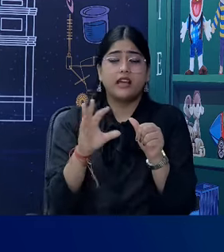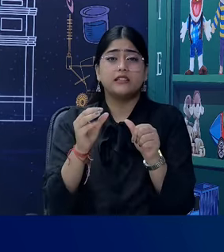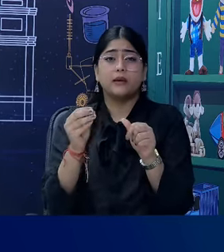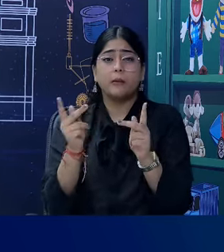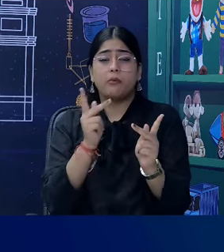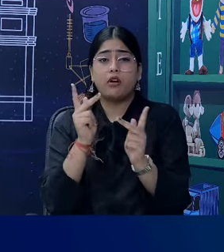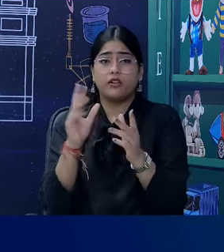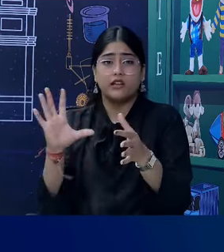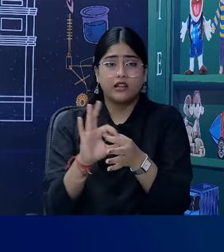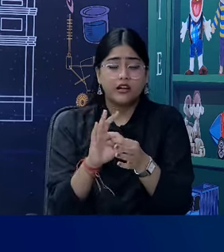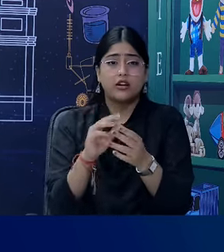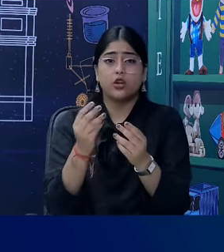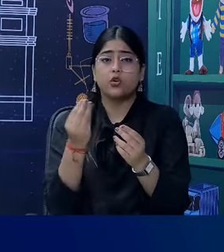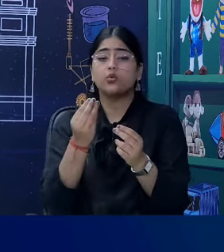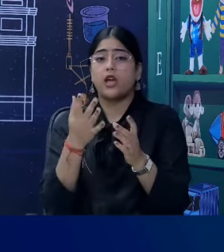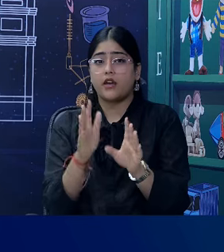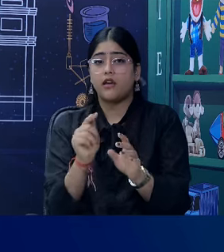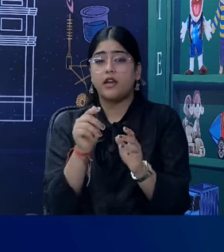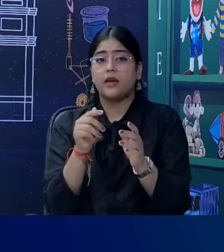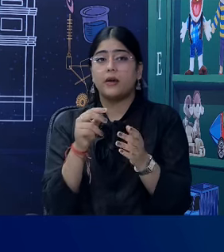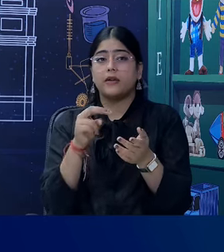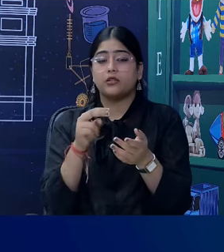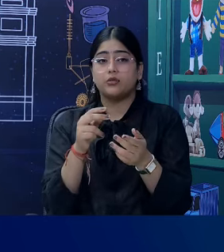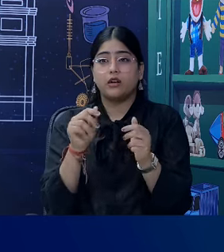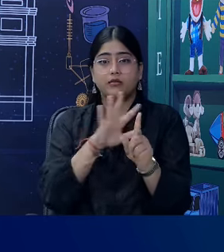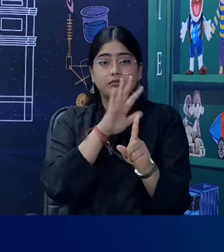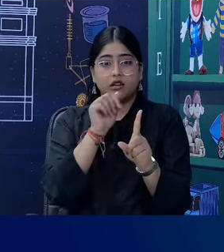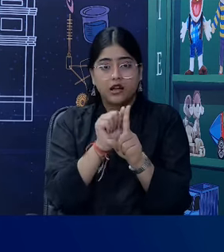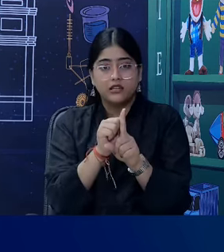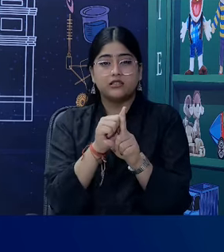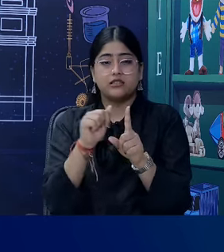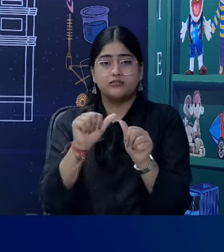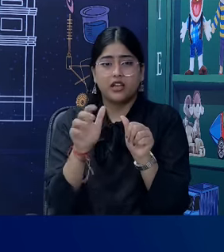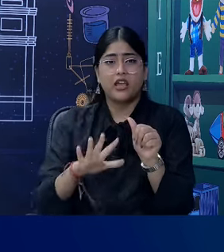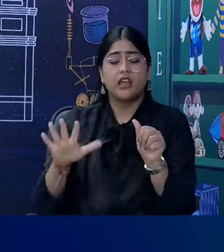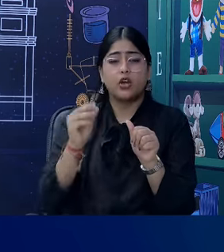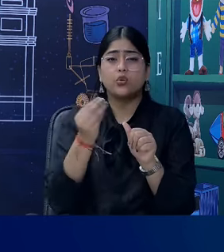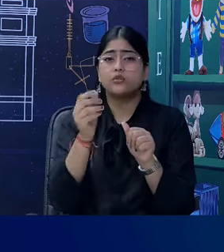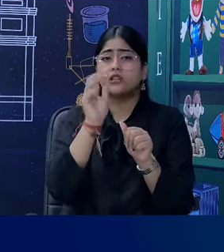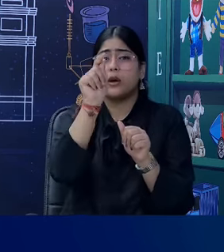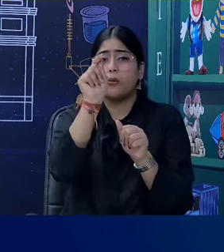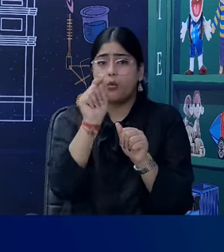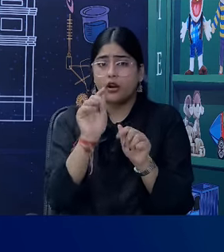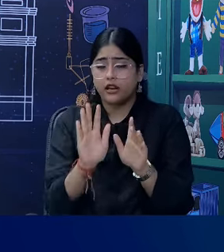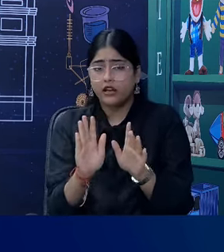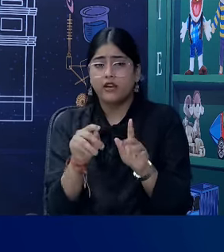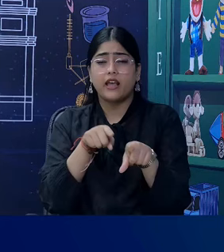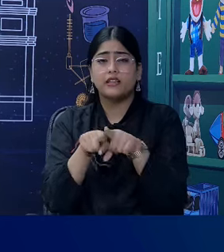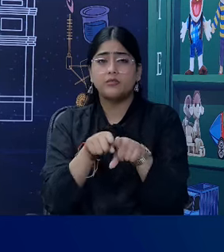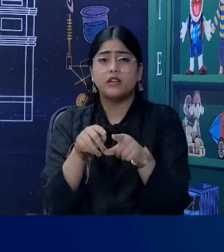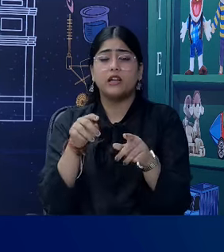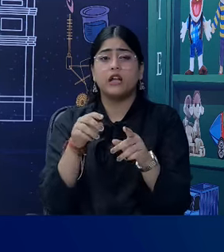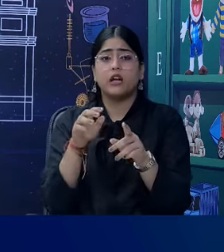क्षेत्र संस्कृतियों के कुछ गुण होते हैं यानी कुछ विशेषताएं होती है जैसे वहां की भाषा उस क्षेत्र की भाषा उस क्षेत्र के रीति